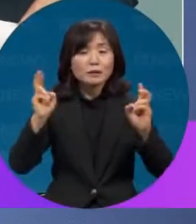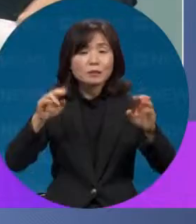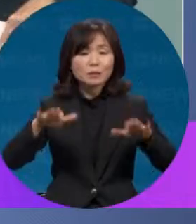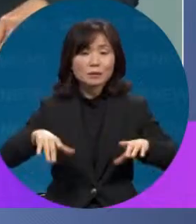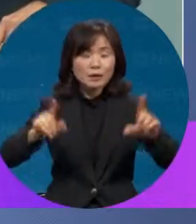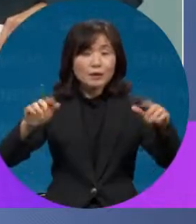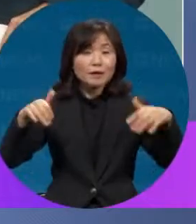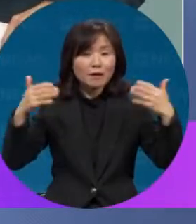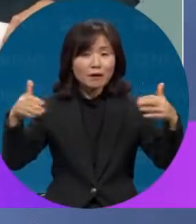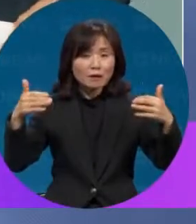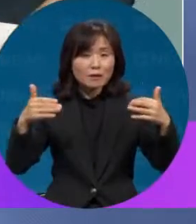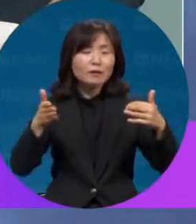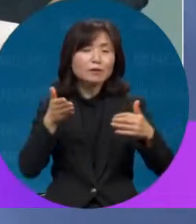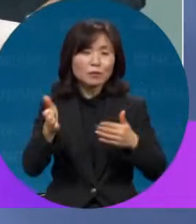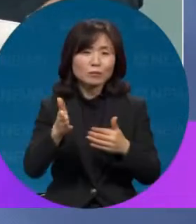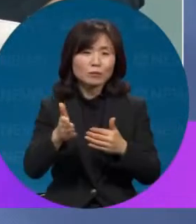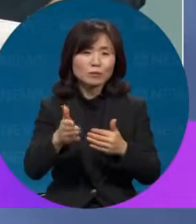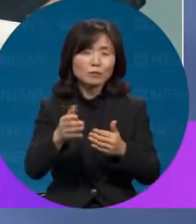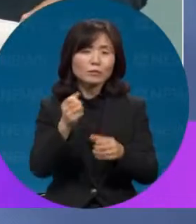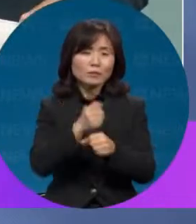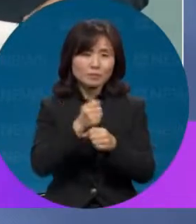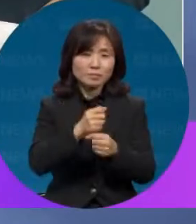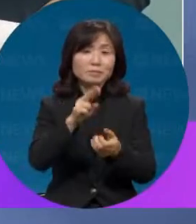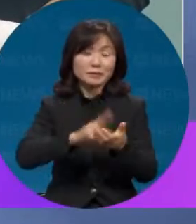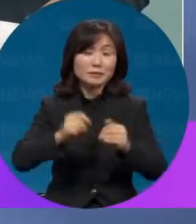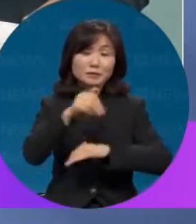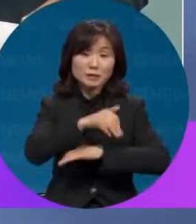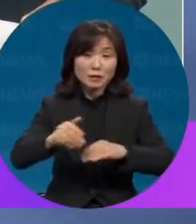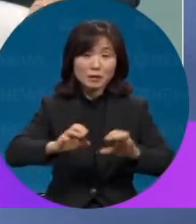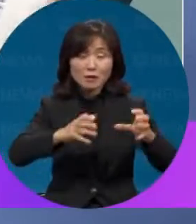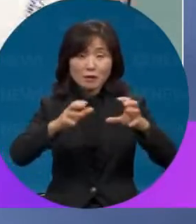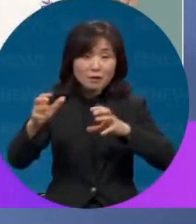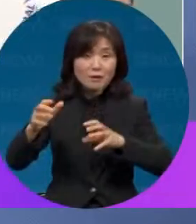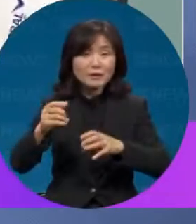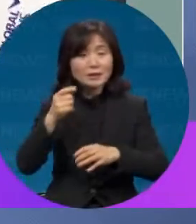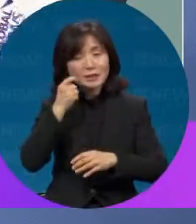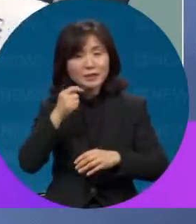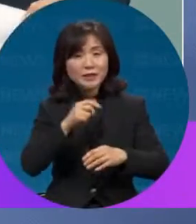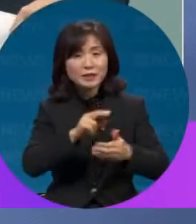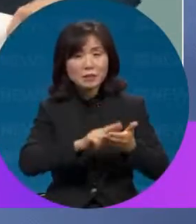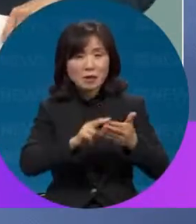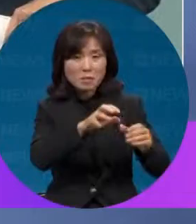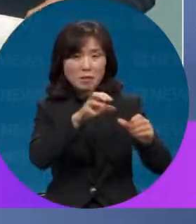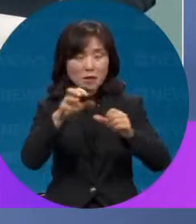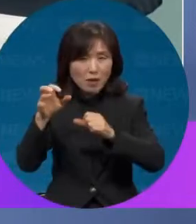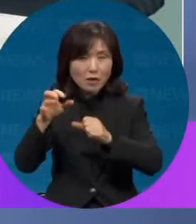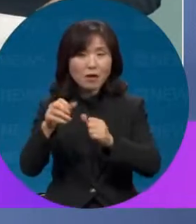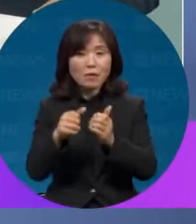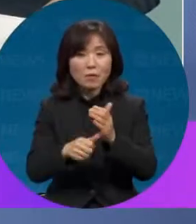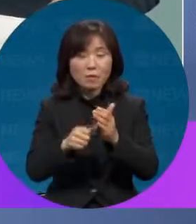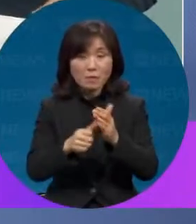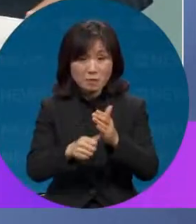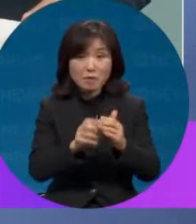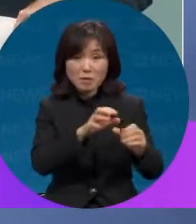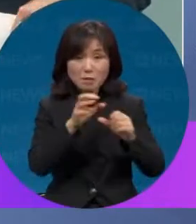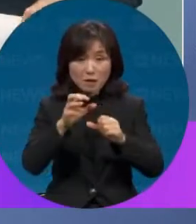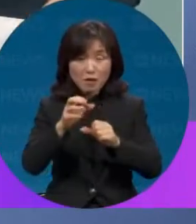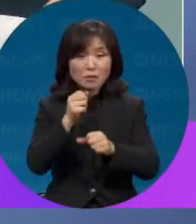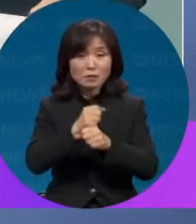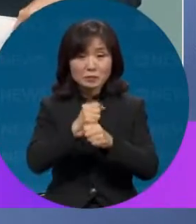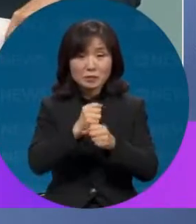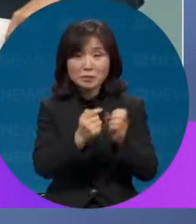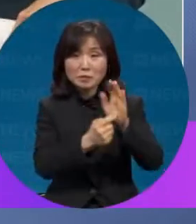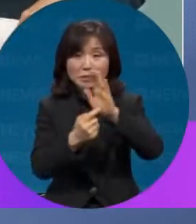예정이라고 하는데요 이렇듯 이 나라별 인기 캐릭터를 제품으로 제품의 소재로 사용하는 사례 요즘 브랜드의 트렌드로